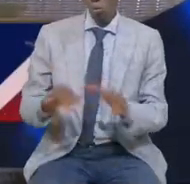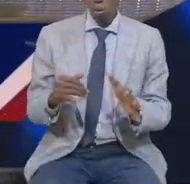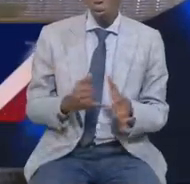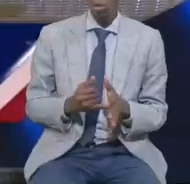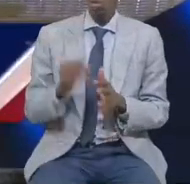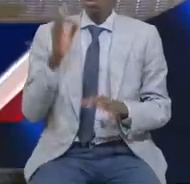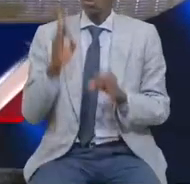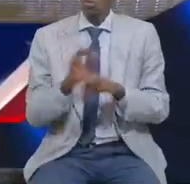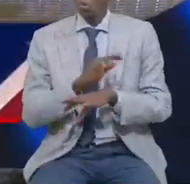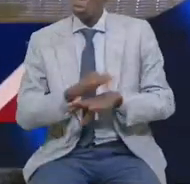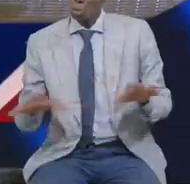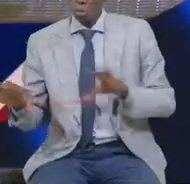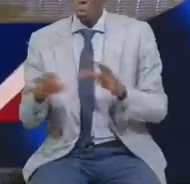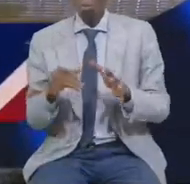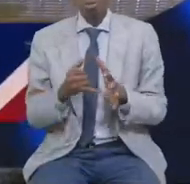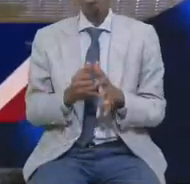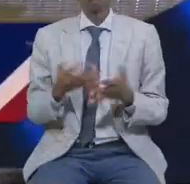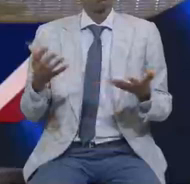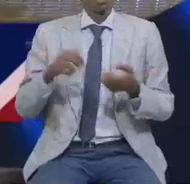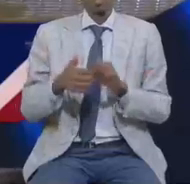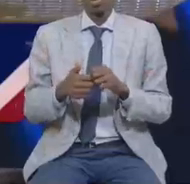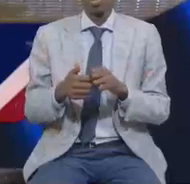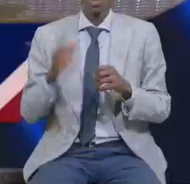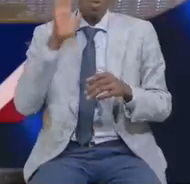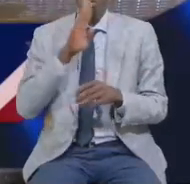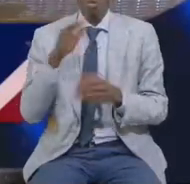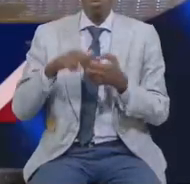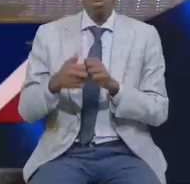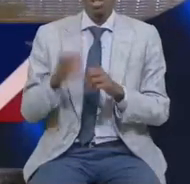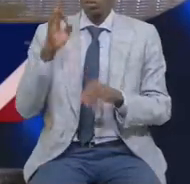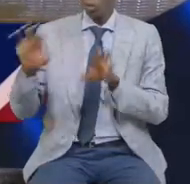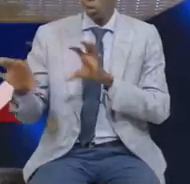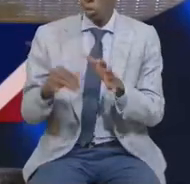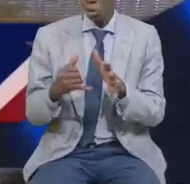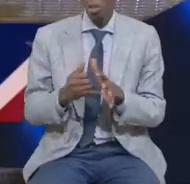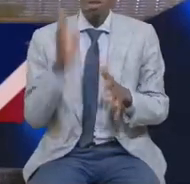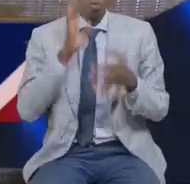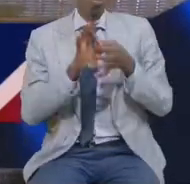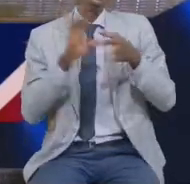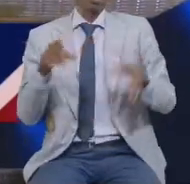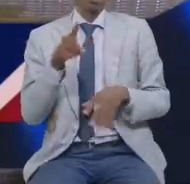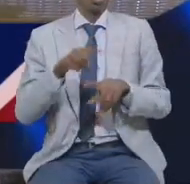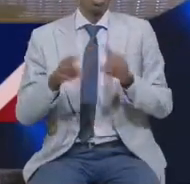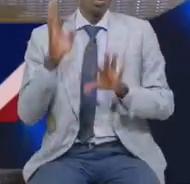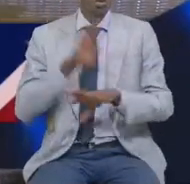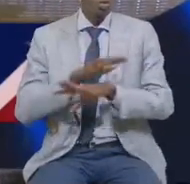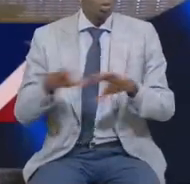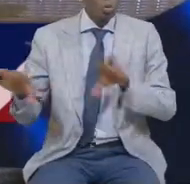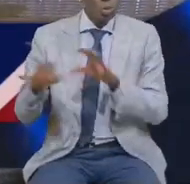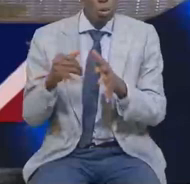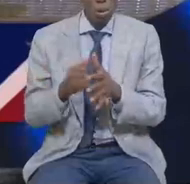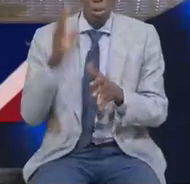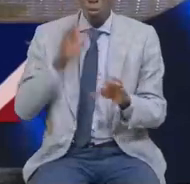d'accord, je te laisse. Mais si tu ne fais pas ça, je te jette dans la fournaise ardente. Et Shadrach,